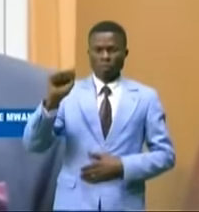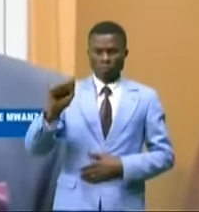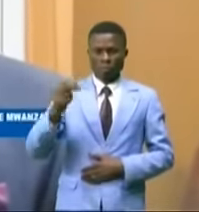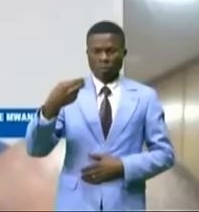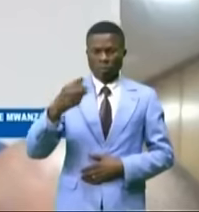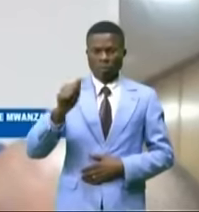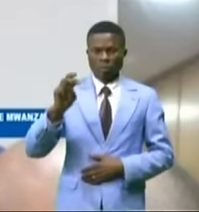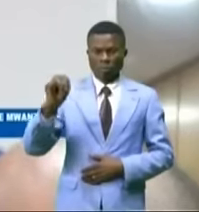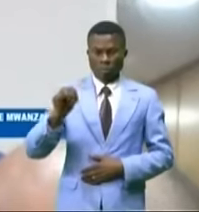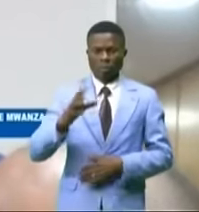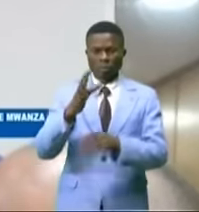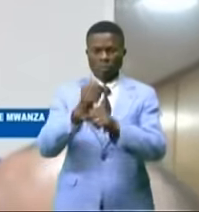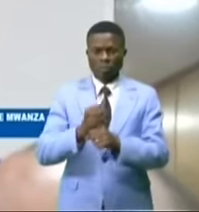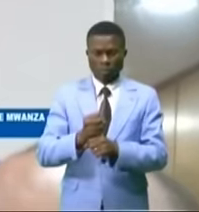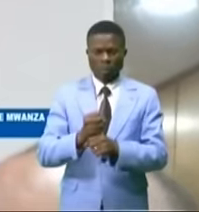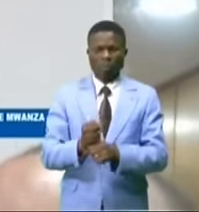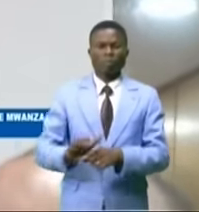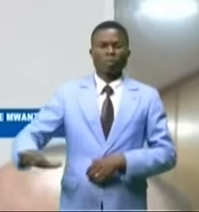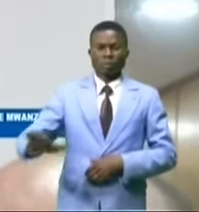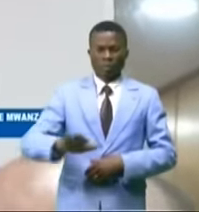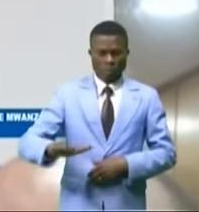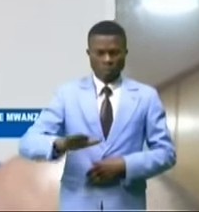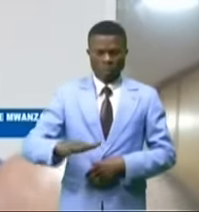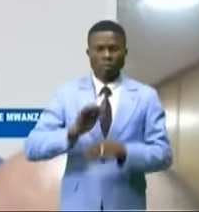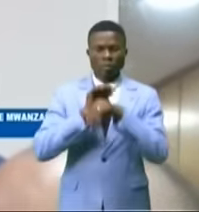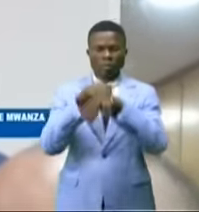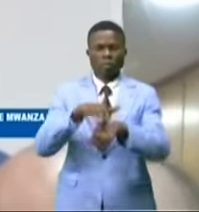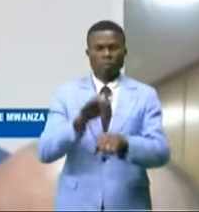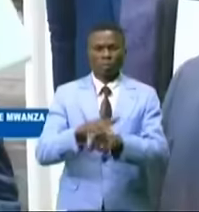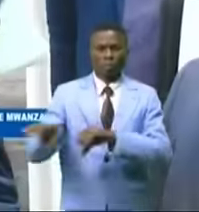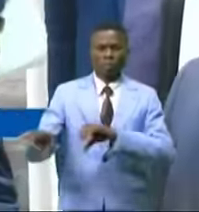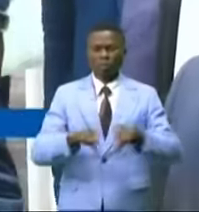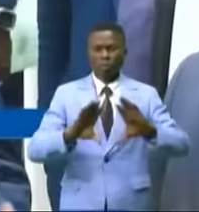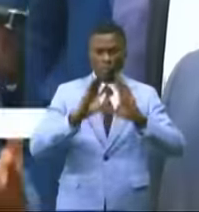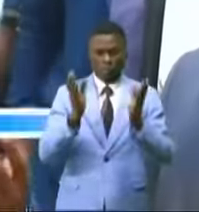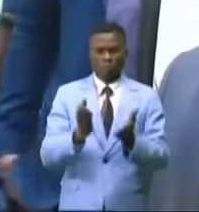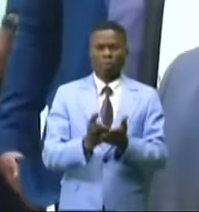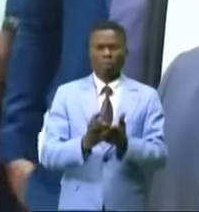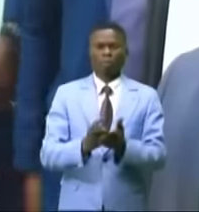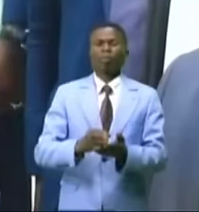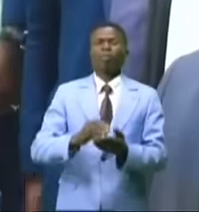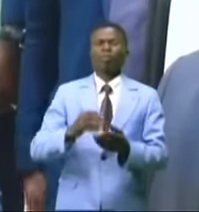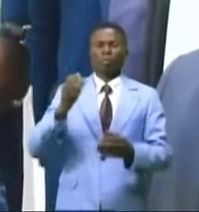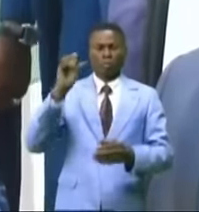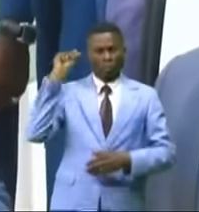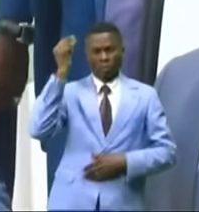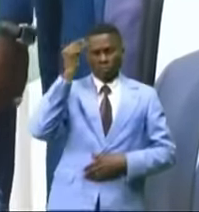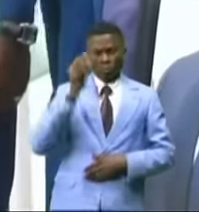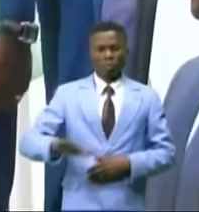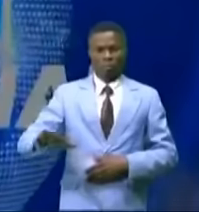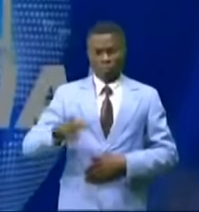va retrouver son pays et participer activement au processus de transition de son pays.